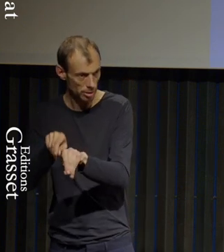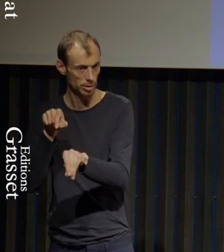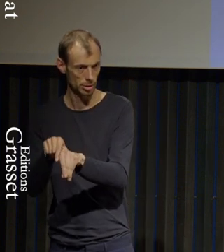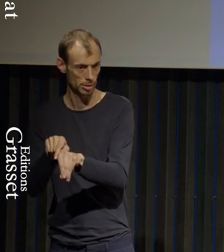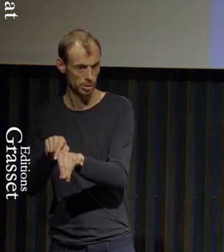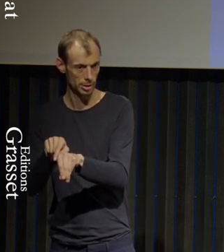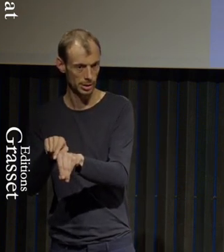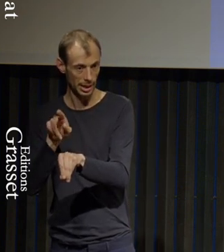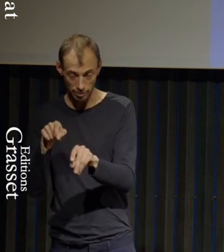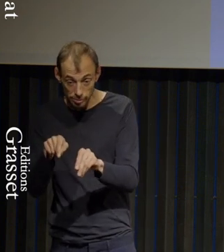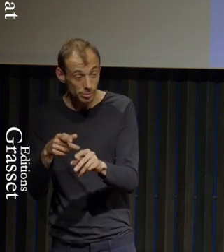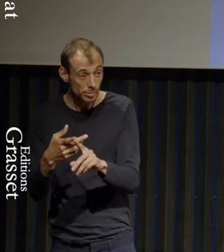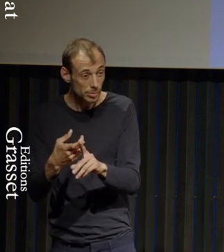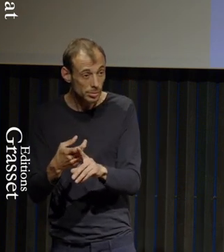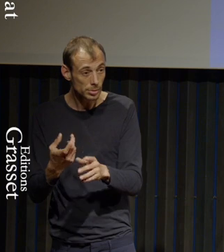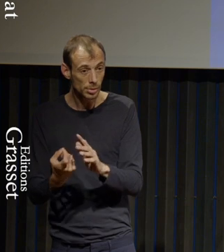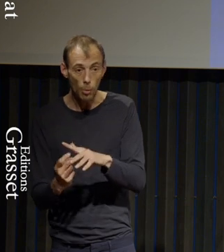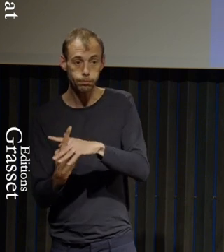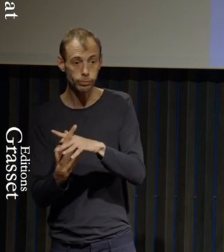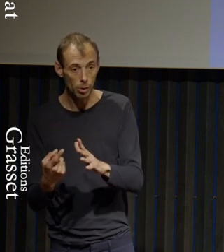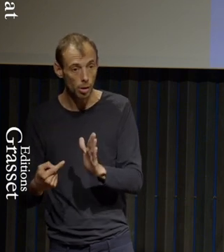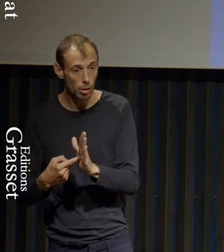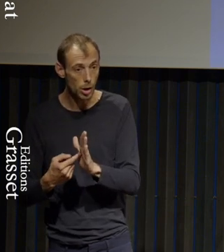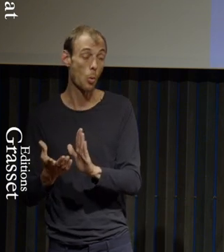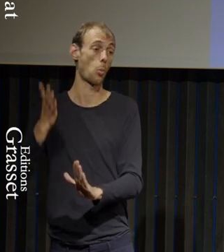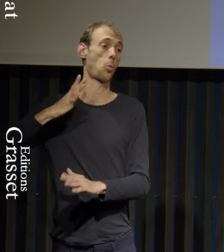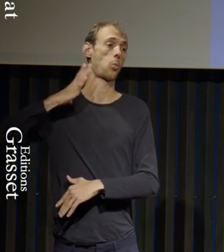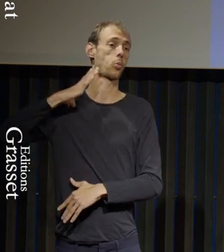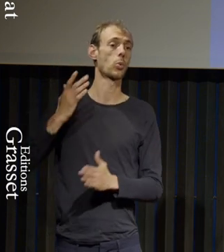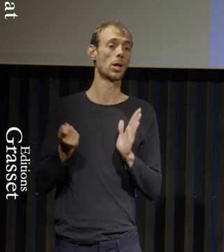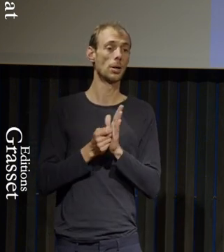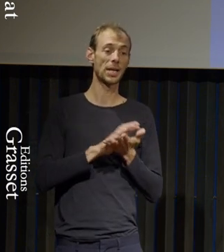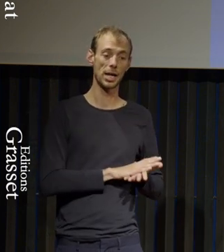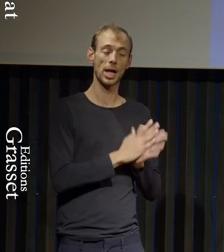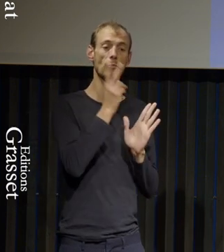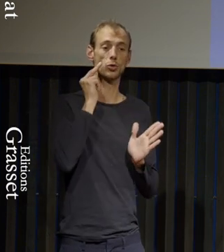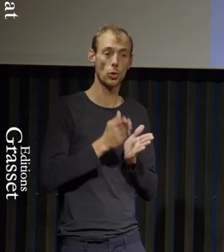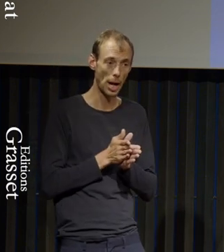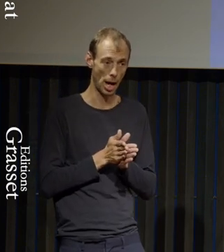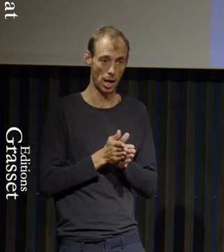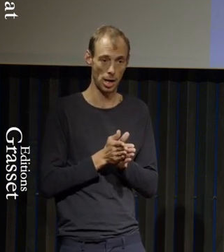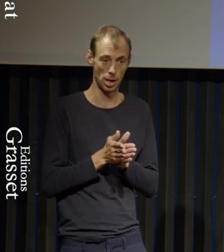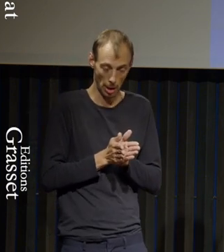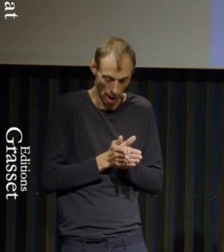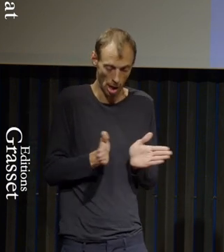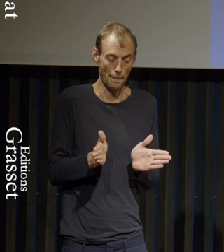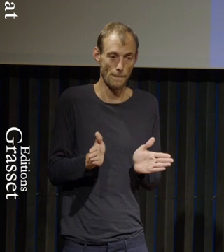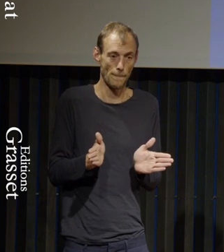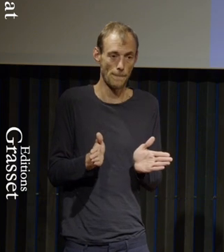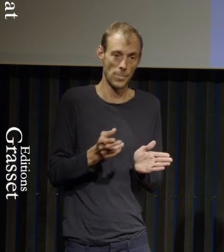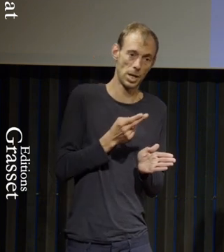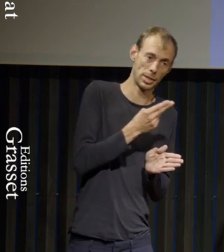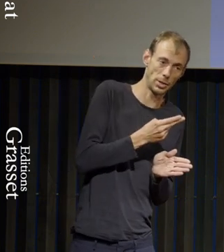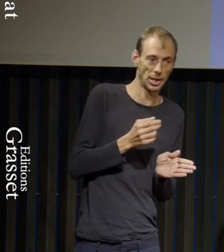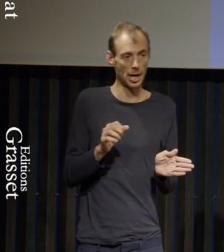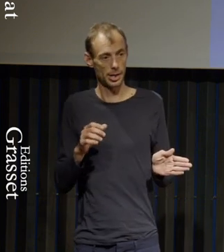grandes bifurcations qui ont fait de nous des êtres humains, celles qui nous différencient de l'homme de Néandertal en tant qu'homo sapiens, et puis j'ai